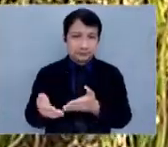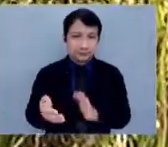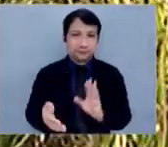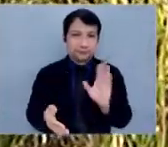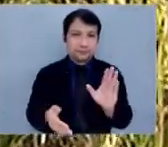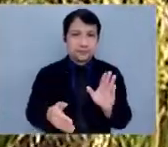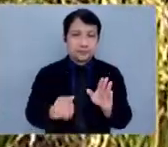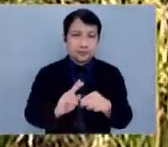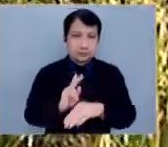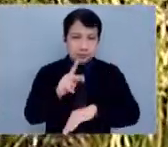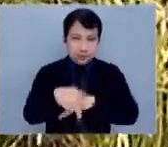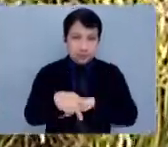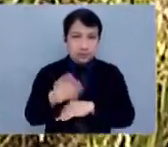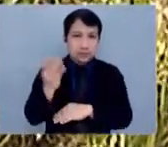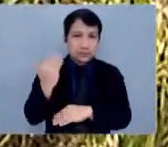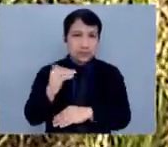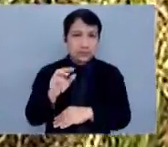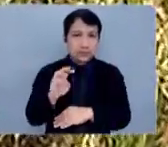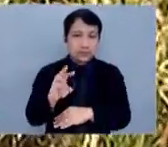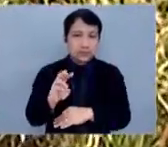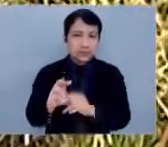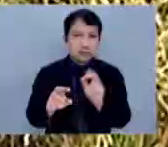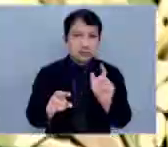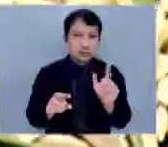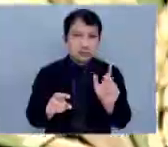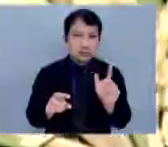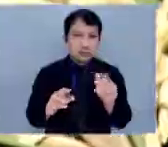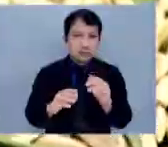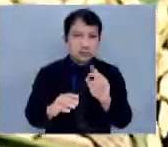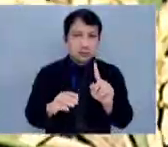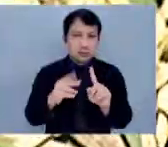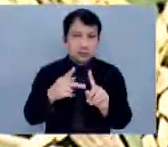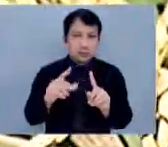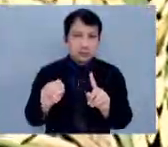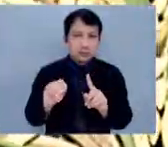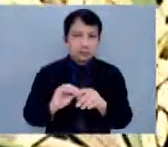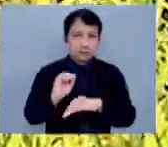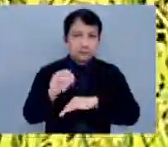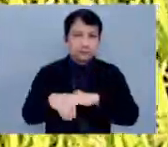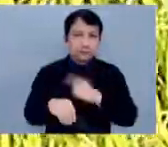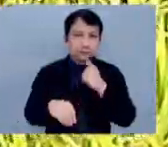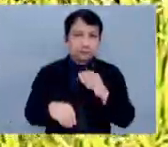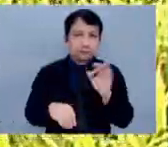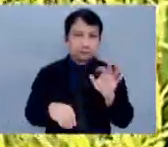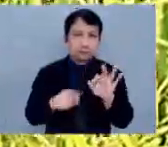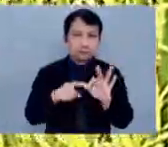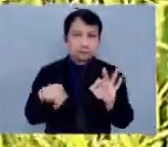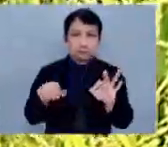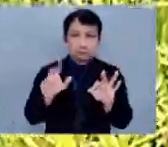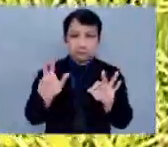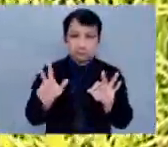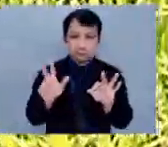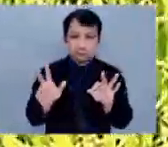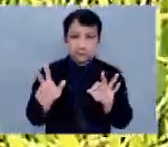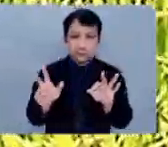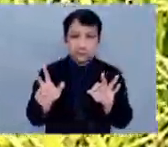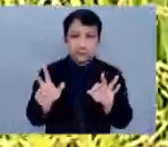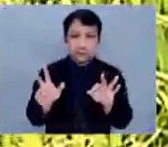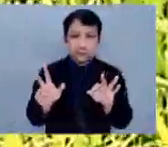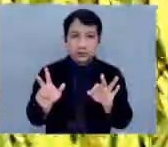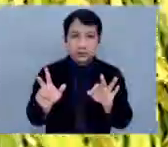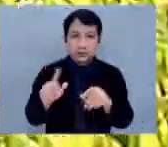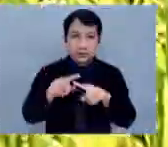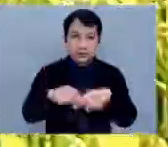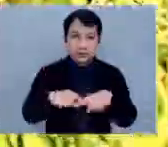Mula sa dating 16 to 23 pesos kada kilo, ginawa na nilang 19 to 30 pesos per kilo depende sa